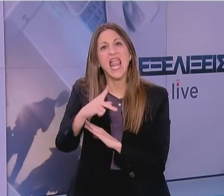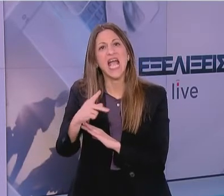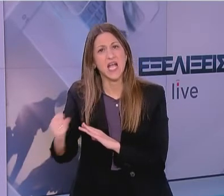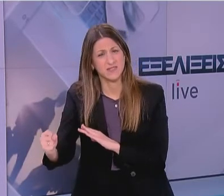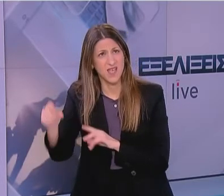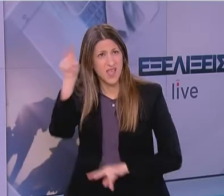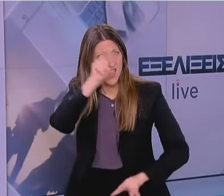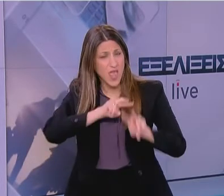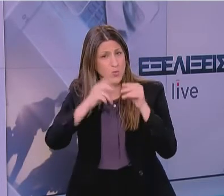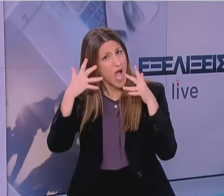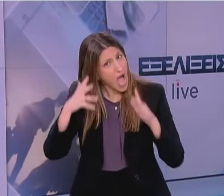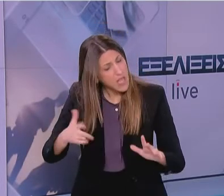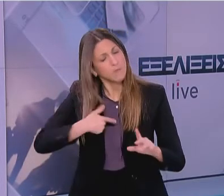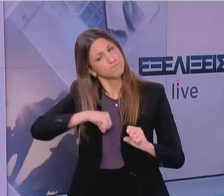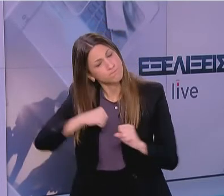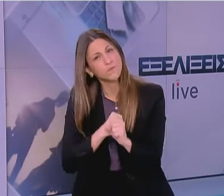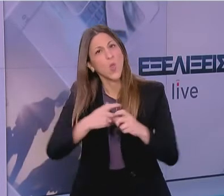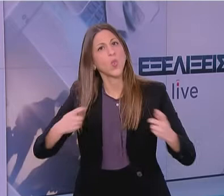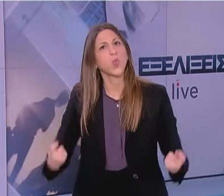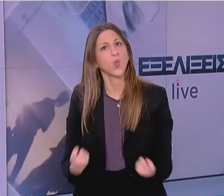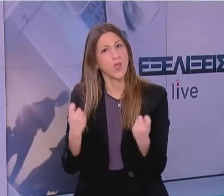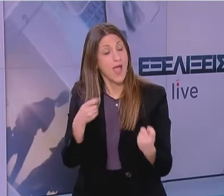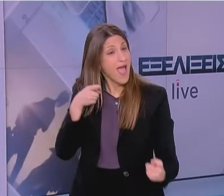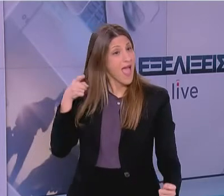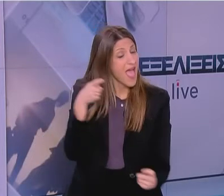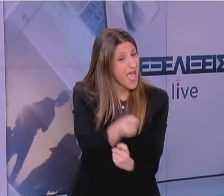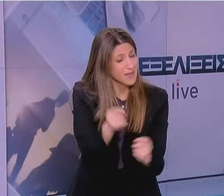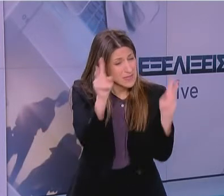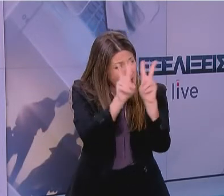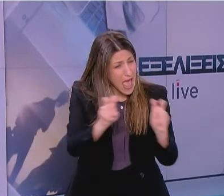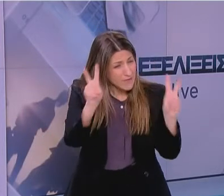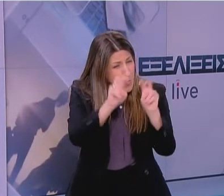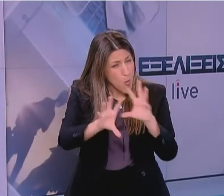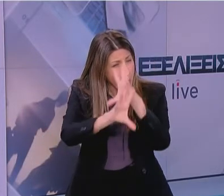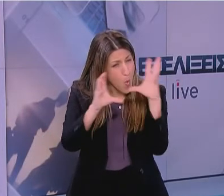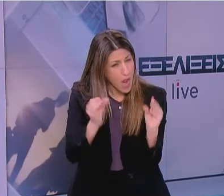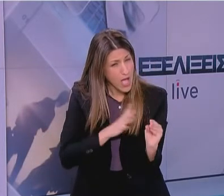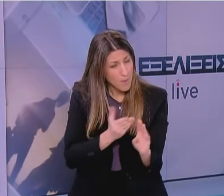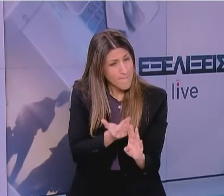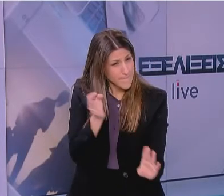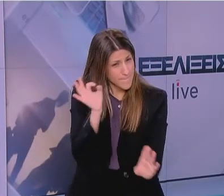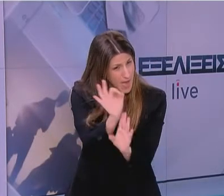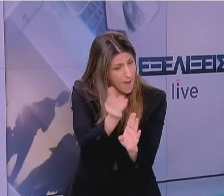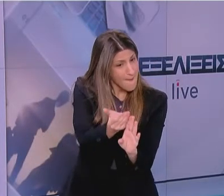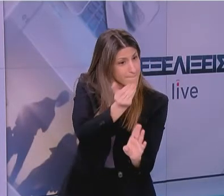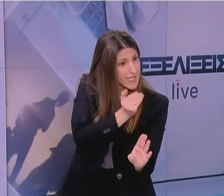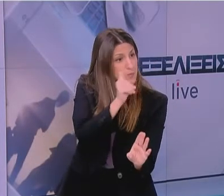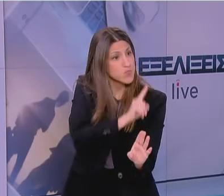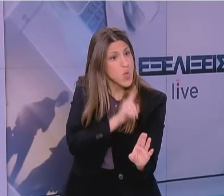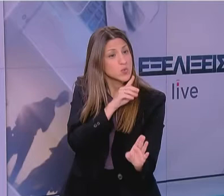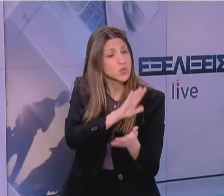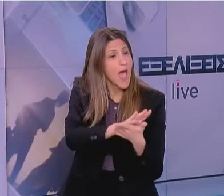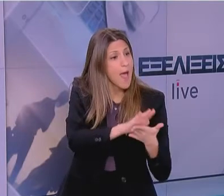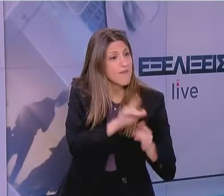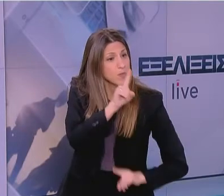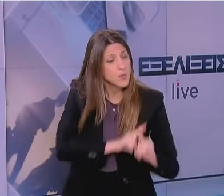καιρικές συνθήκες, όπως ελέγχθηκαν όλες τις στενές επαφές του επιβεβαιωμένου κρούσματος και οι γιατροί και συνάδελφοι που δουλεύουν εκεί, καθώς